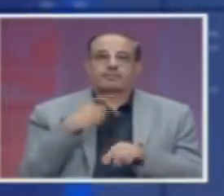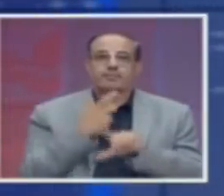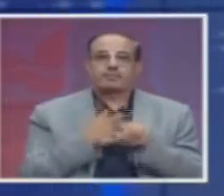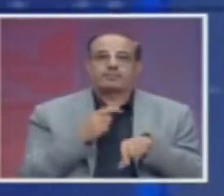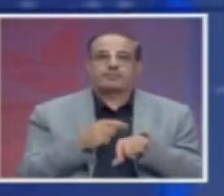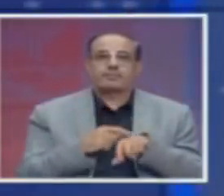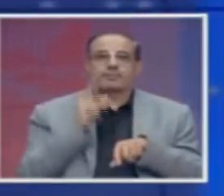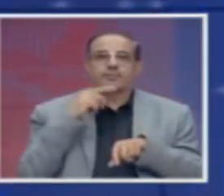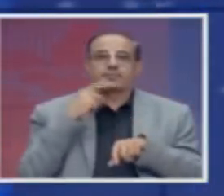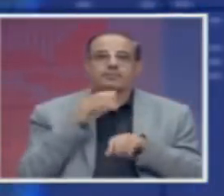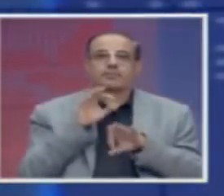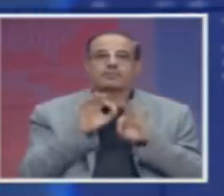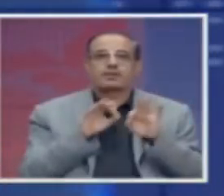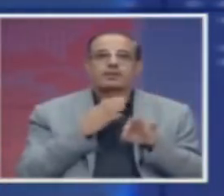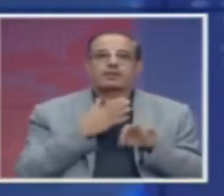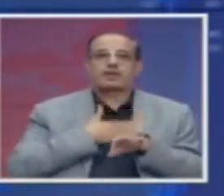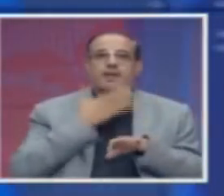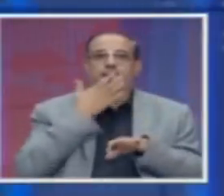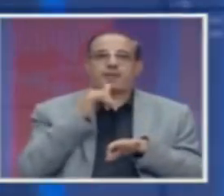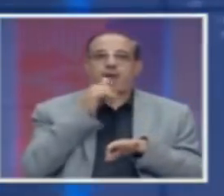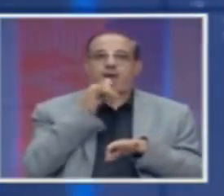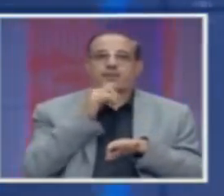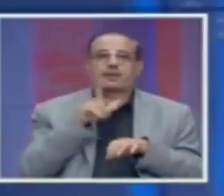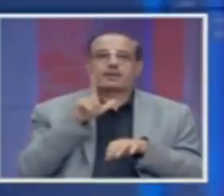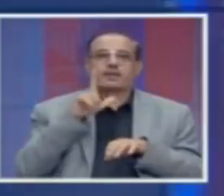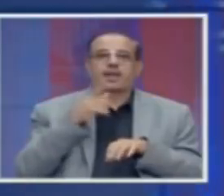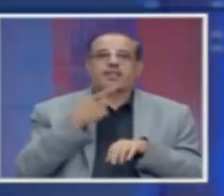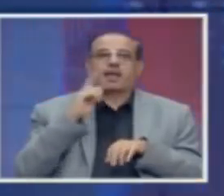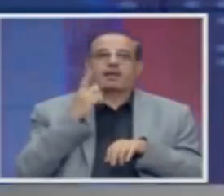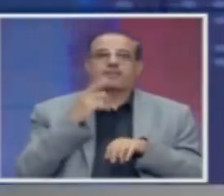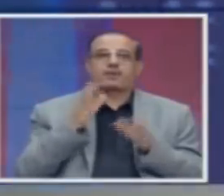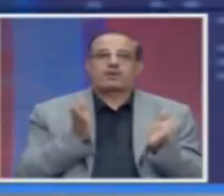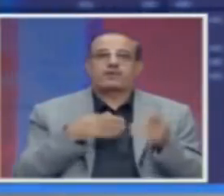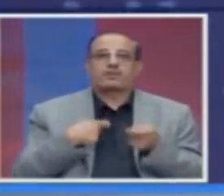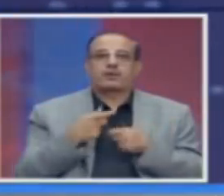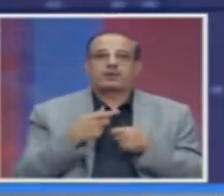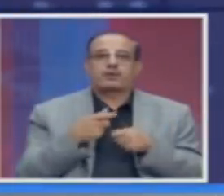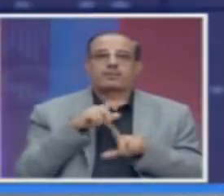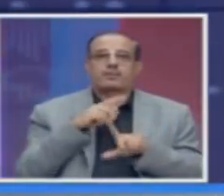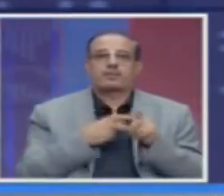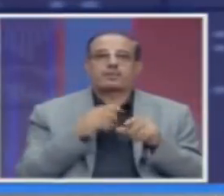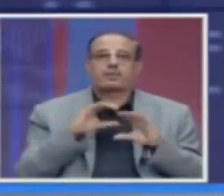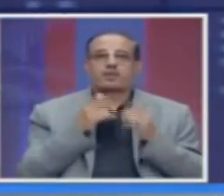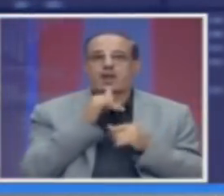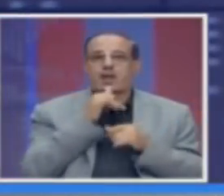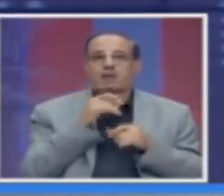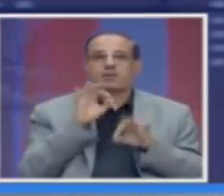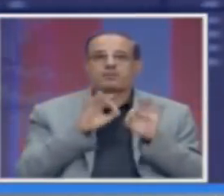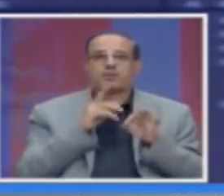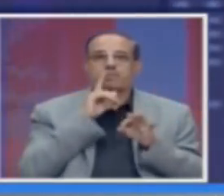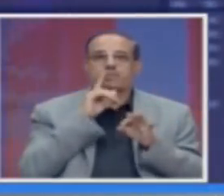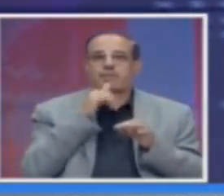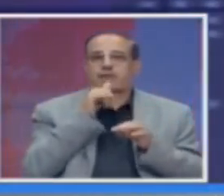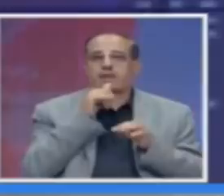التقى رئيس الوزراء الدكتور مصطفى مدبولي بالمهندس إبراهيم العربي رئيس الاتحاد العام للغرف التجارية نائب رئيس مجموعة